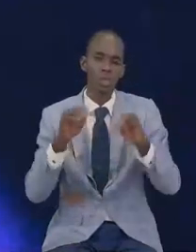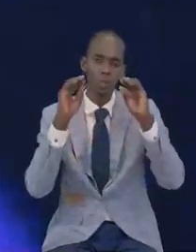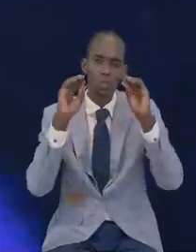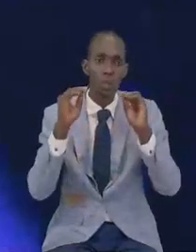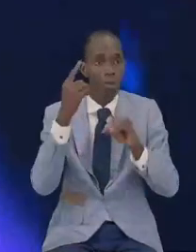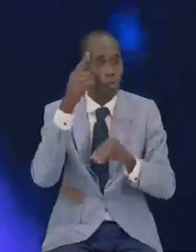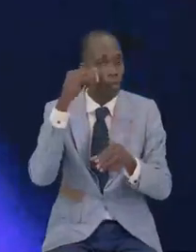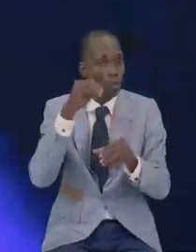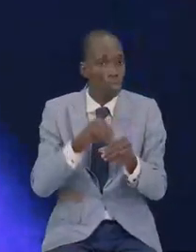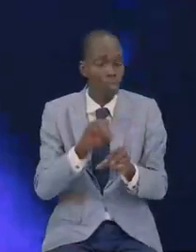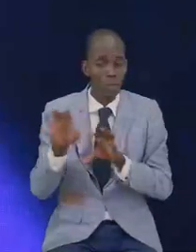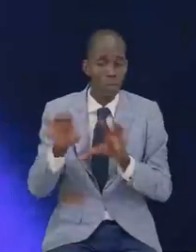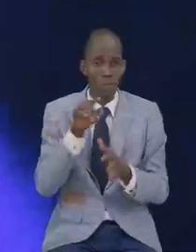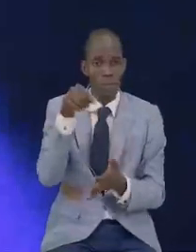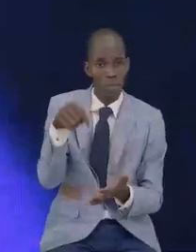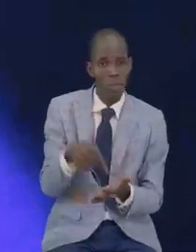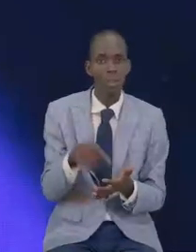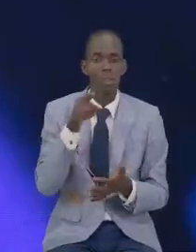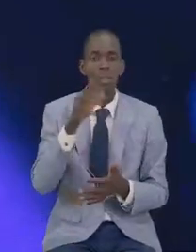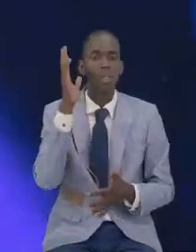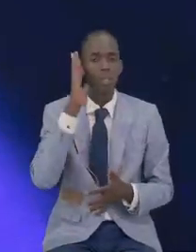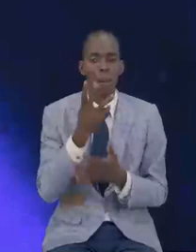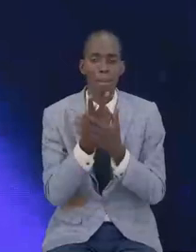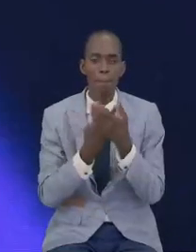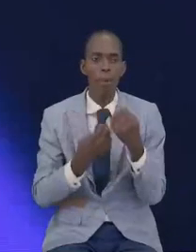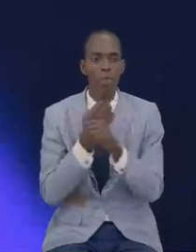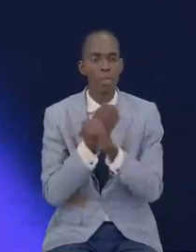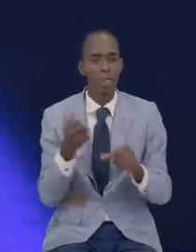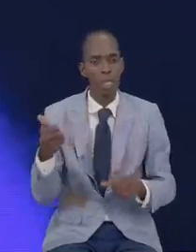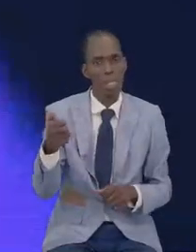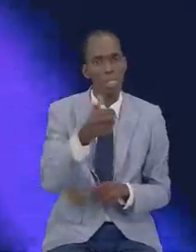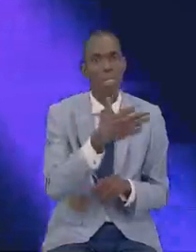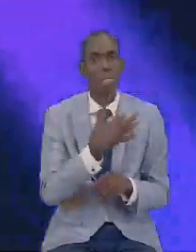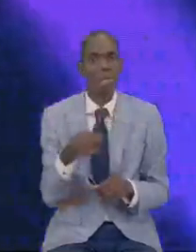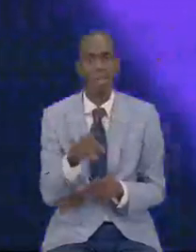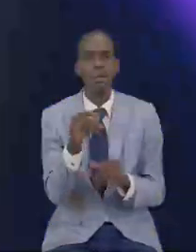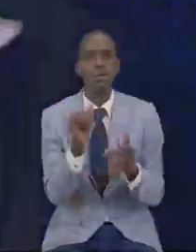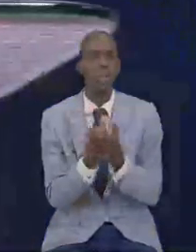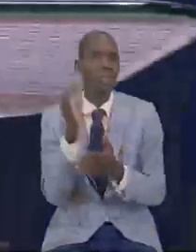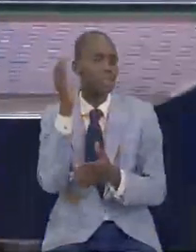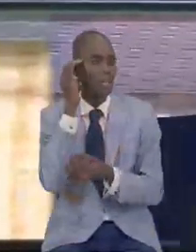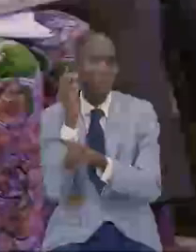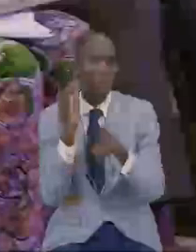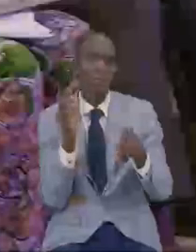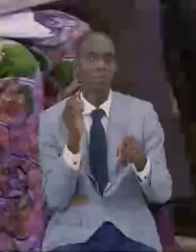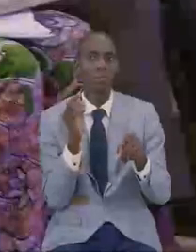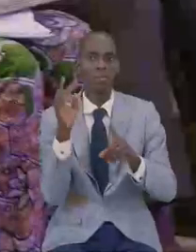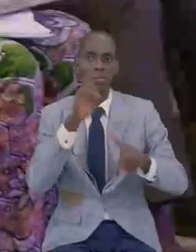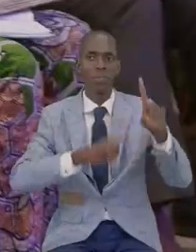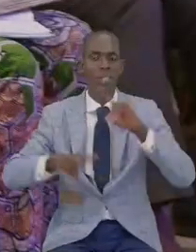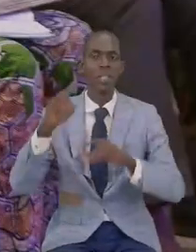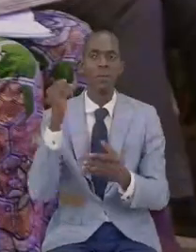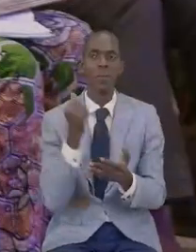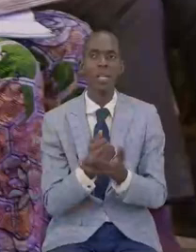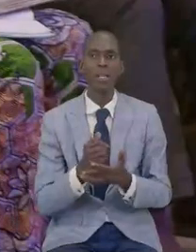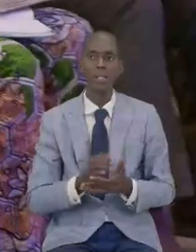Persévère dans ces choses, car en agissant ainsi, tu te sauveras toi-même et tu sauveras ceux qui t'écoutent. Et quelqu'un crie là-bas,